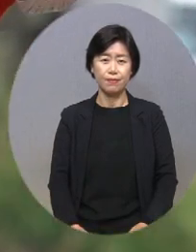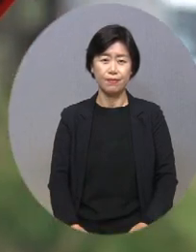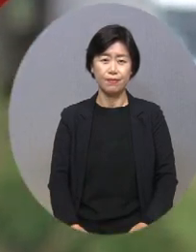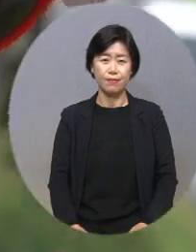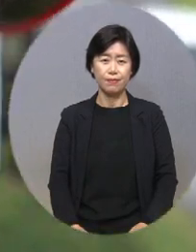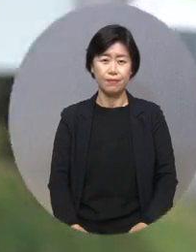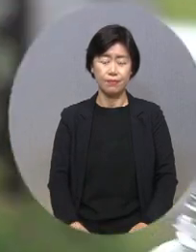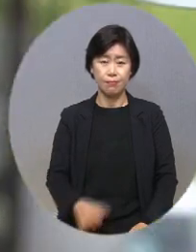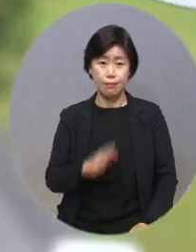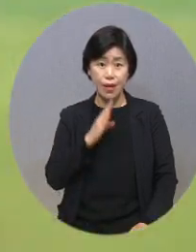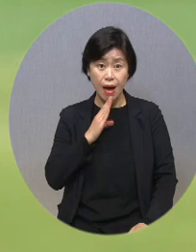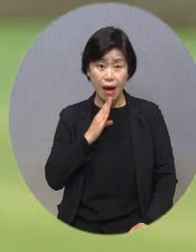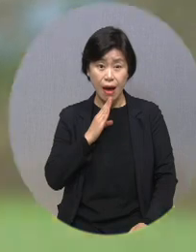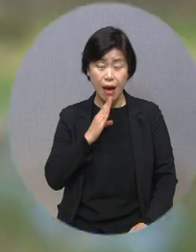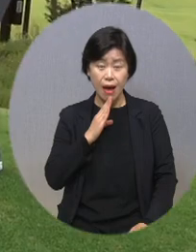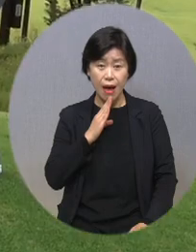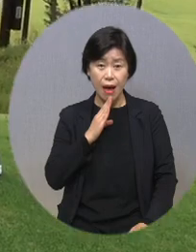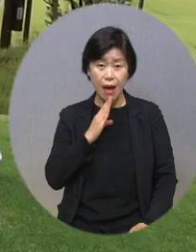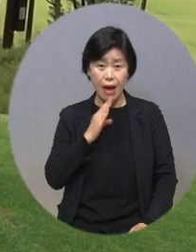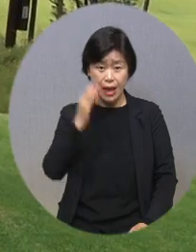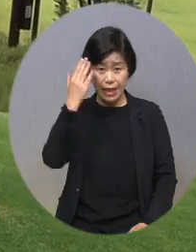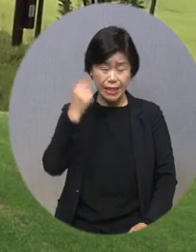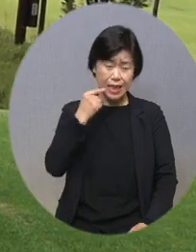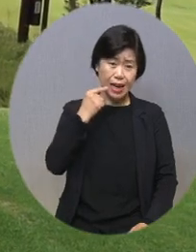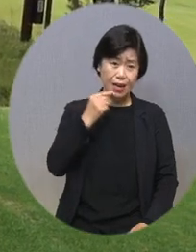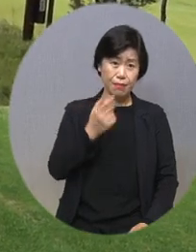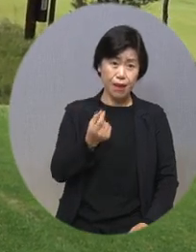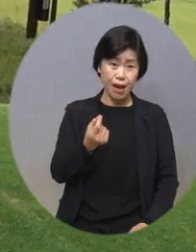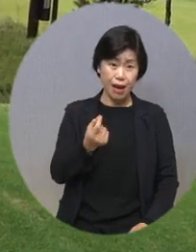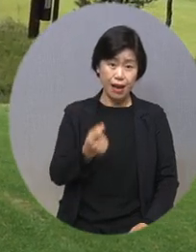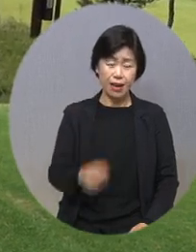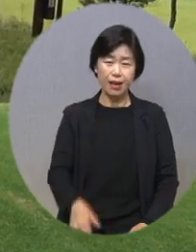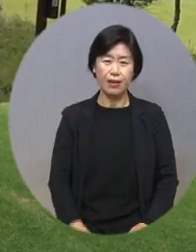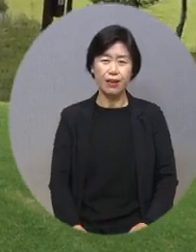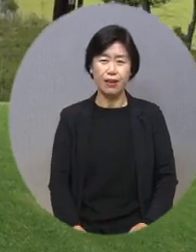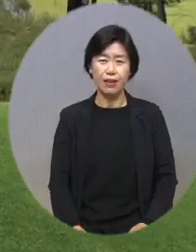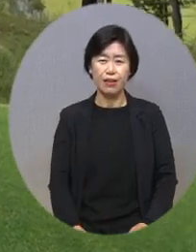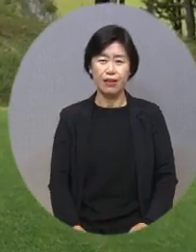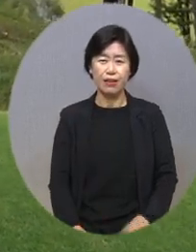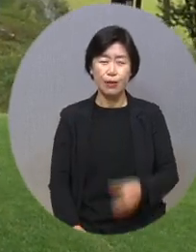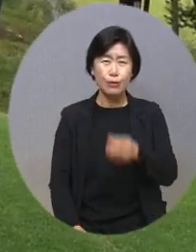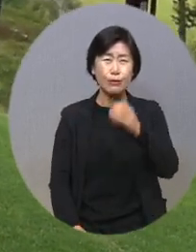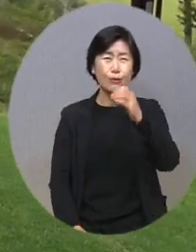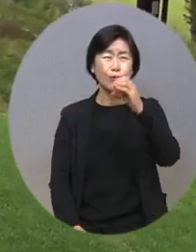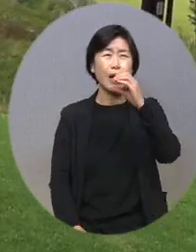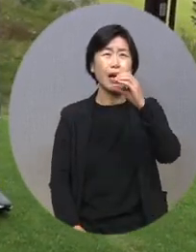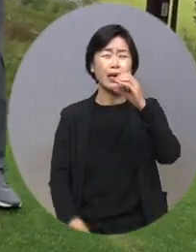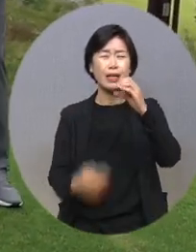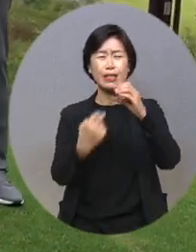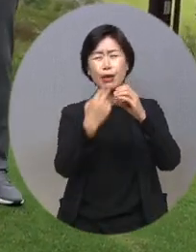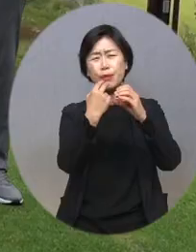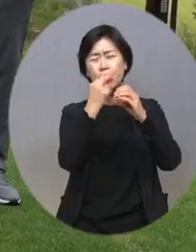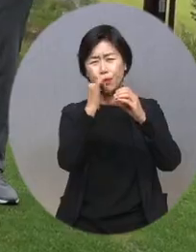어, 진짜야? 너 나한테 뿜을 것 같았어. 아니, 근데 냄새가.